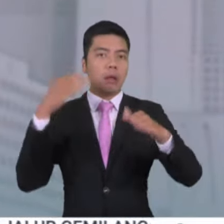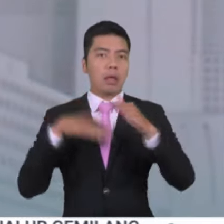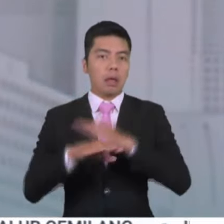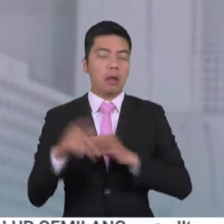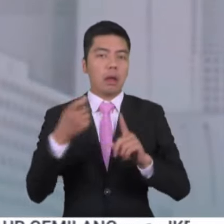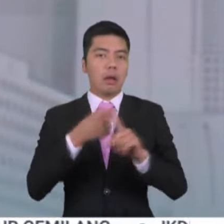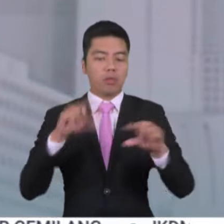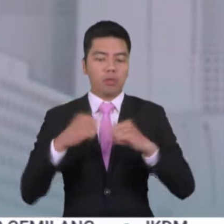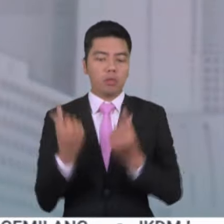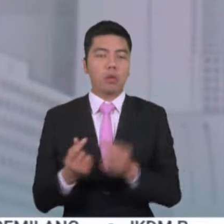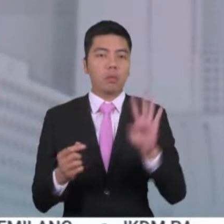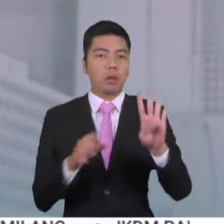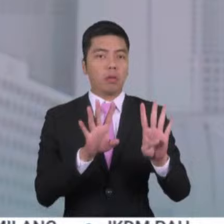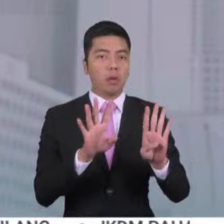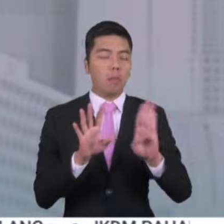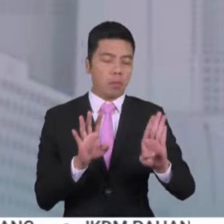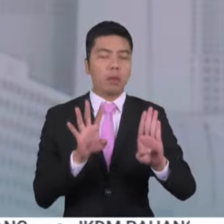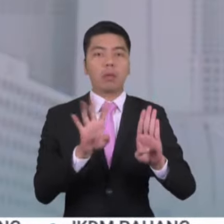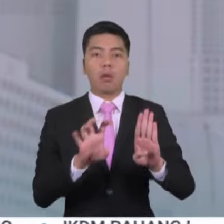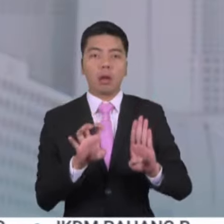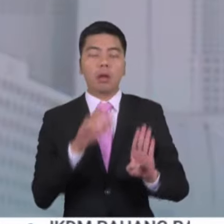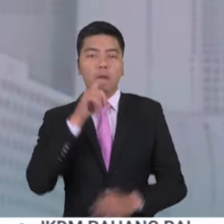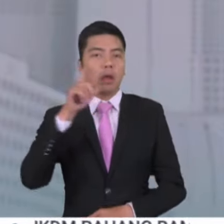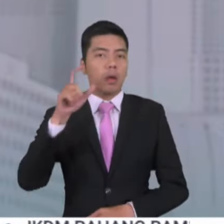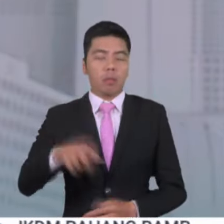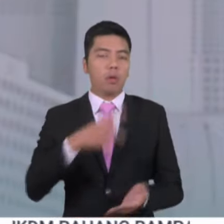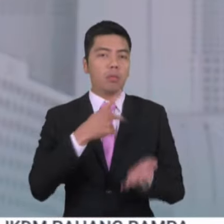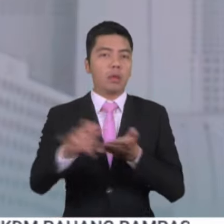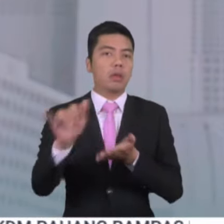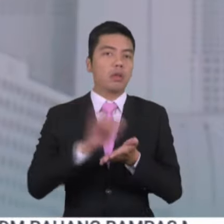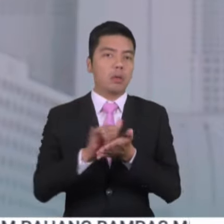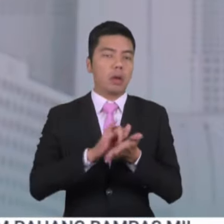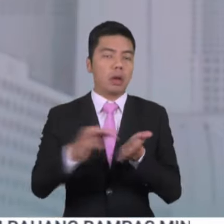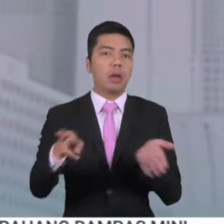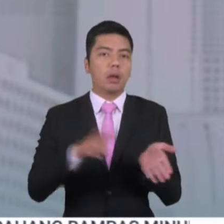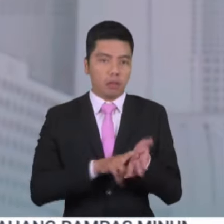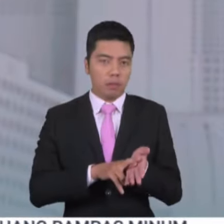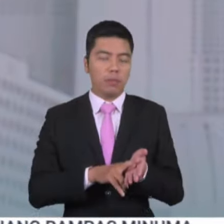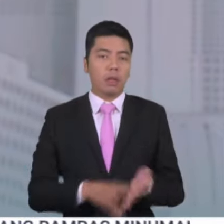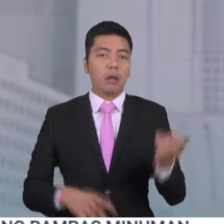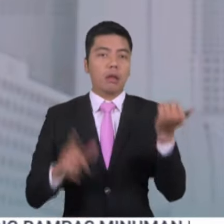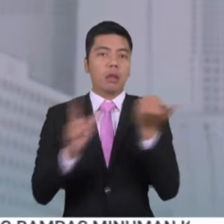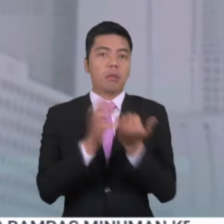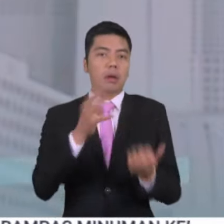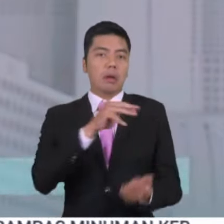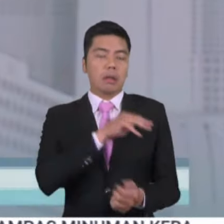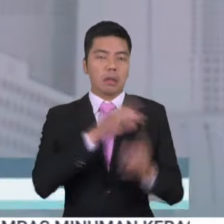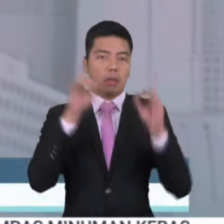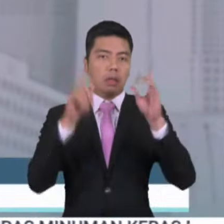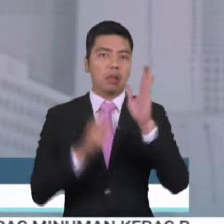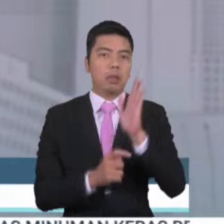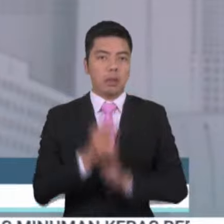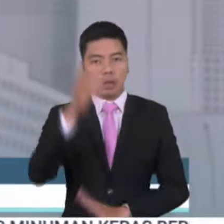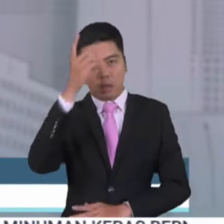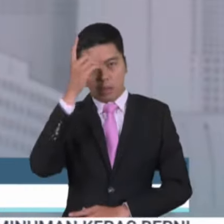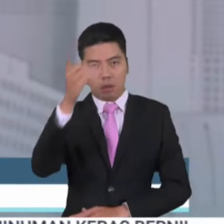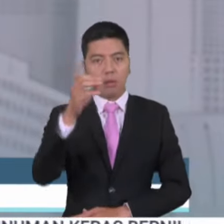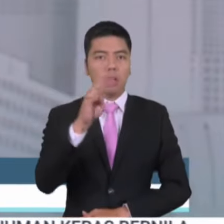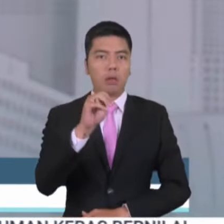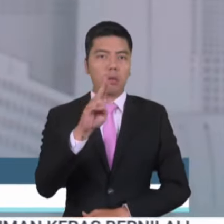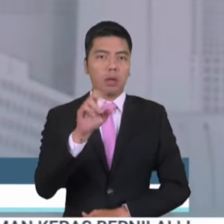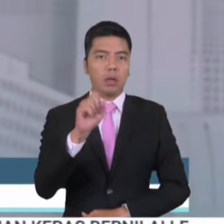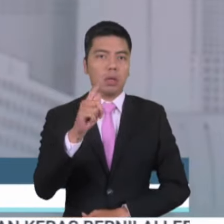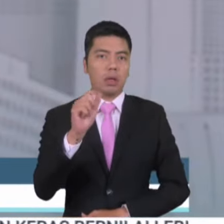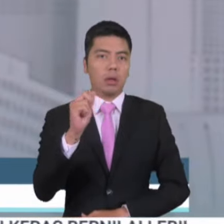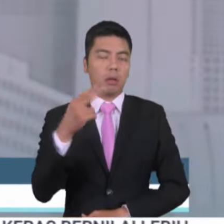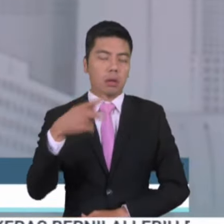daripada golongan B40 terlebih dahulu tanpa perlu membayar yuran pendaftaran. Menurut Timbalan Menteri Pendidikan Tinggi, Datuk Mustafa Sakmud, ia